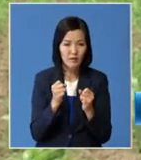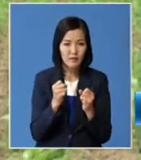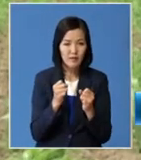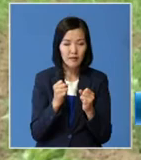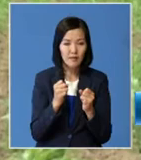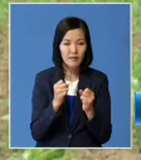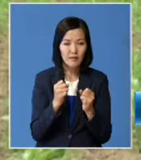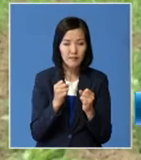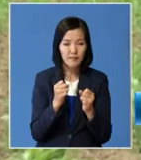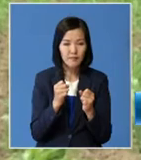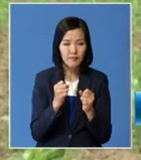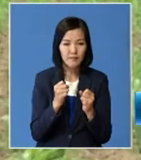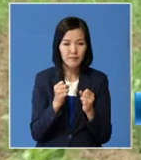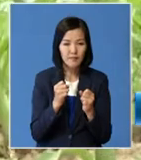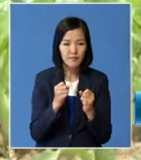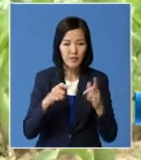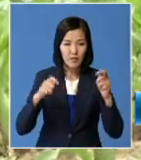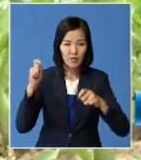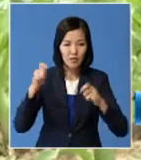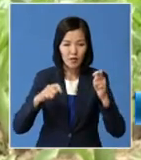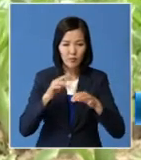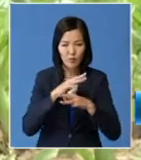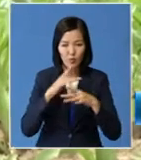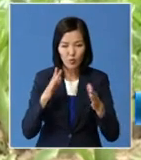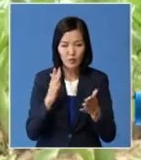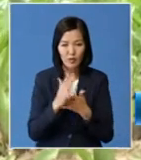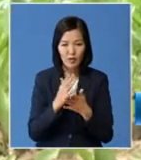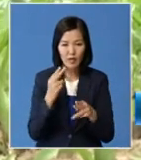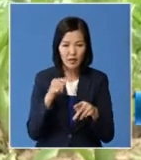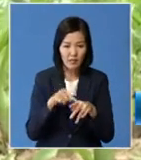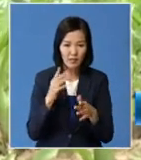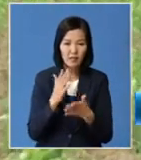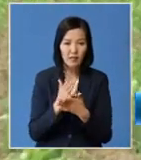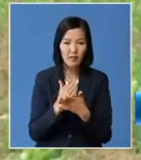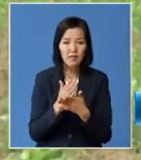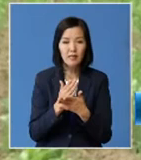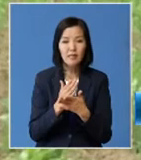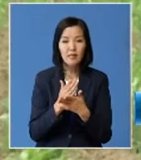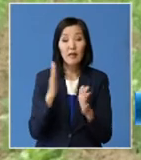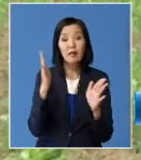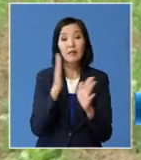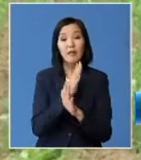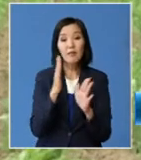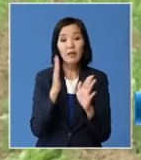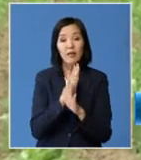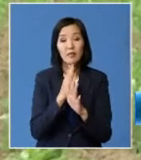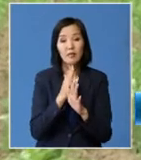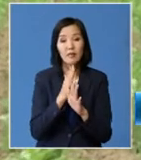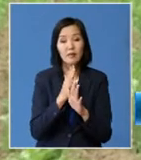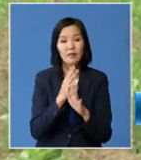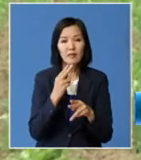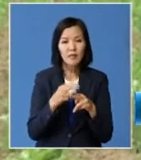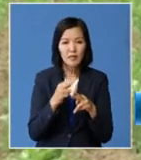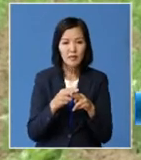сонсын күйімі жаңбырдың көптігі солда әсер беріп жатыр. Табиғаттың осындай несімен